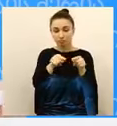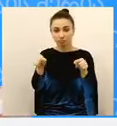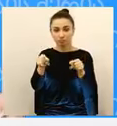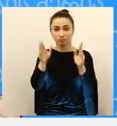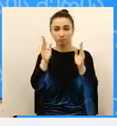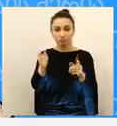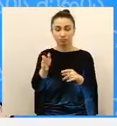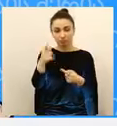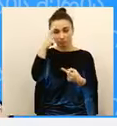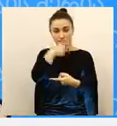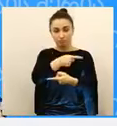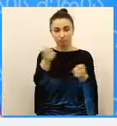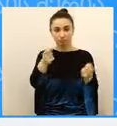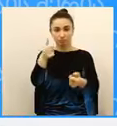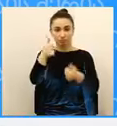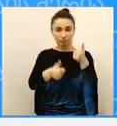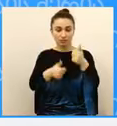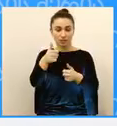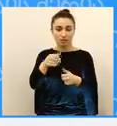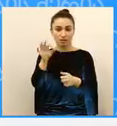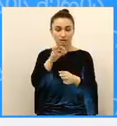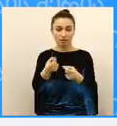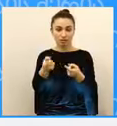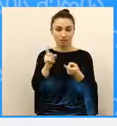იქნება გამოცხადებული უკვე